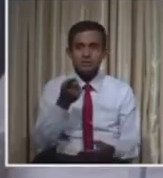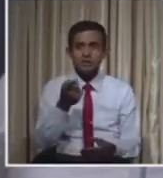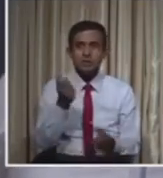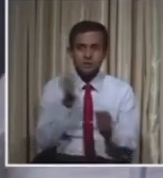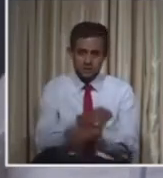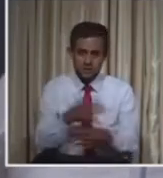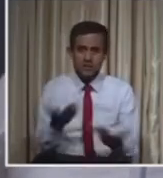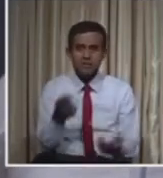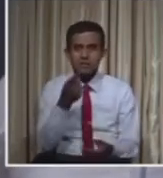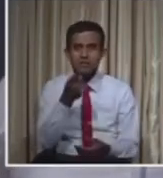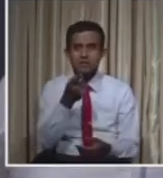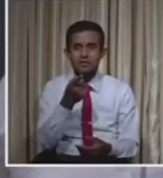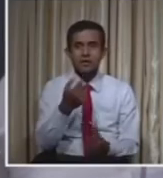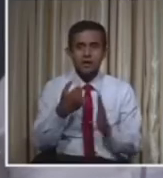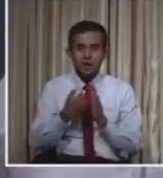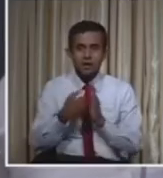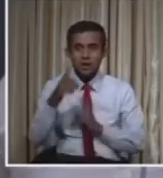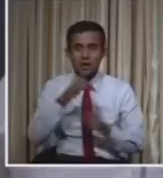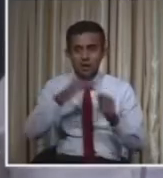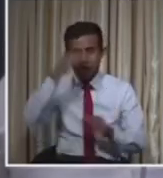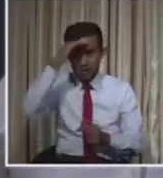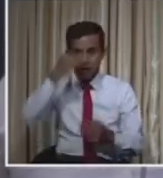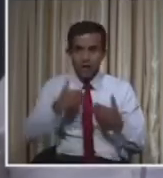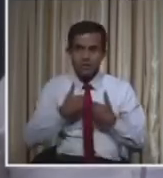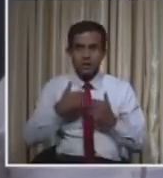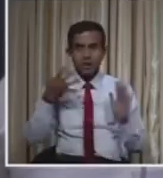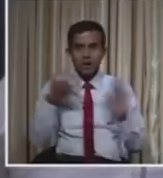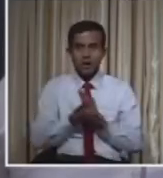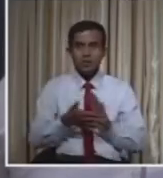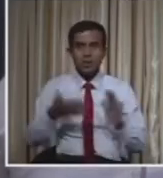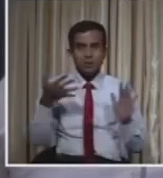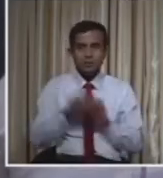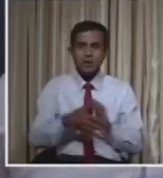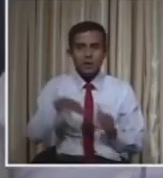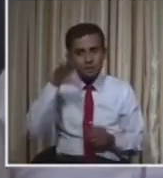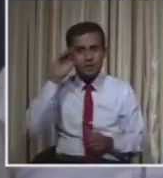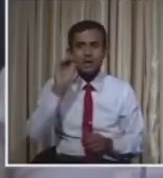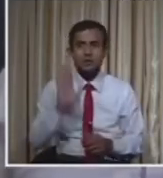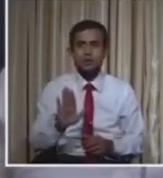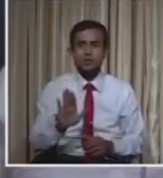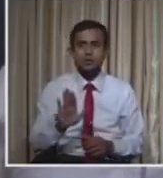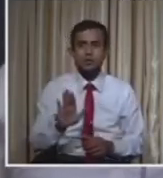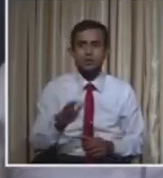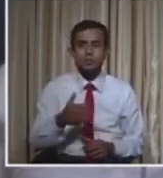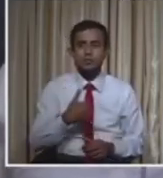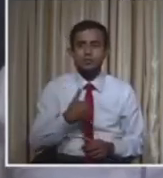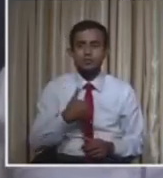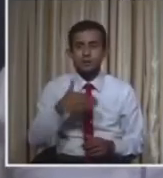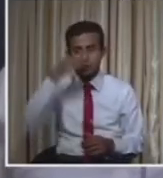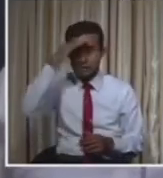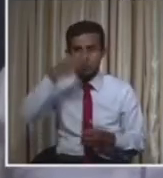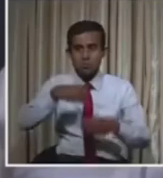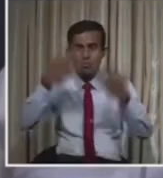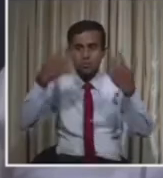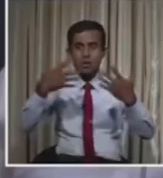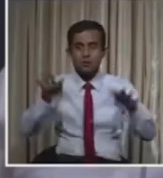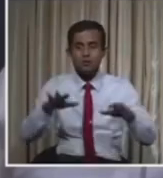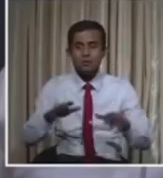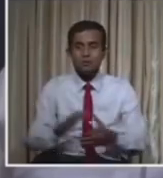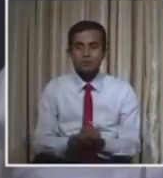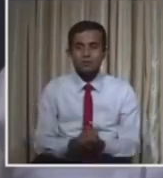පෙල්ලෙන්නේ නැද්ද ගරු කතානායකතුන අපේ අතින් වරදක් වුණා නම් අපි වරද්ද පිළිගන්න ඕනේ පාස්කු ප්‍රහාරය සිද්ධ